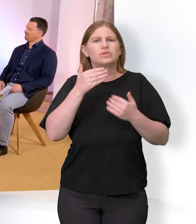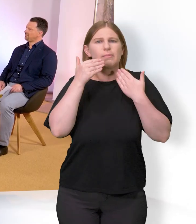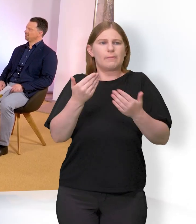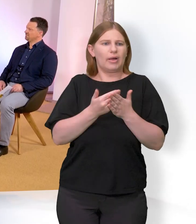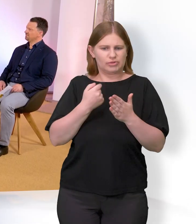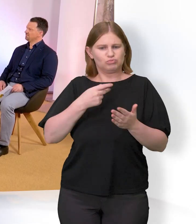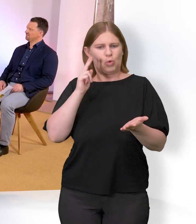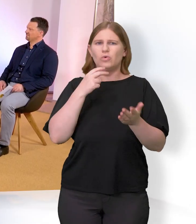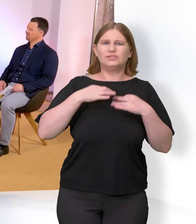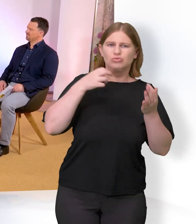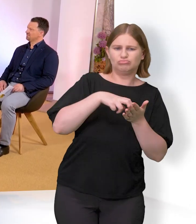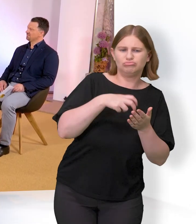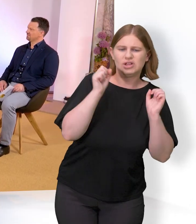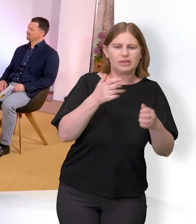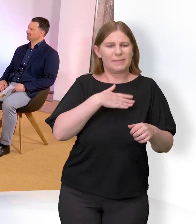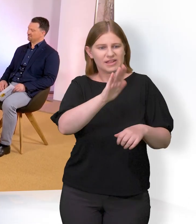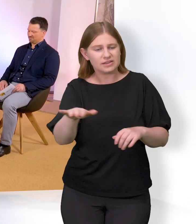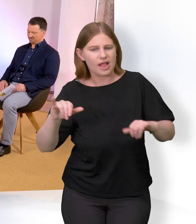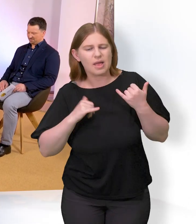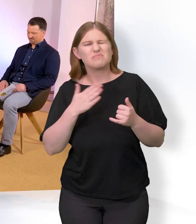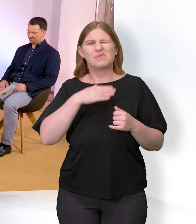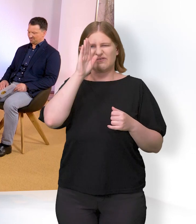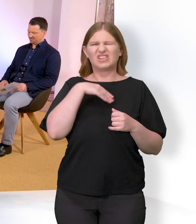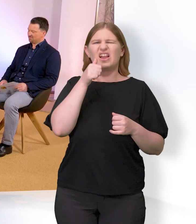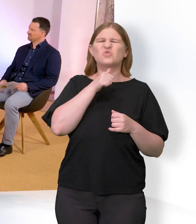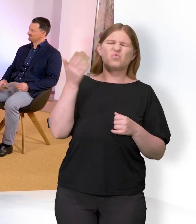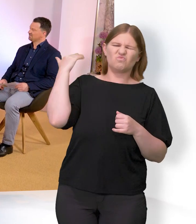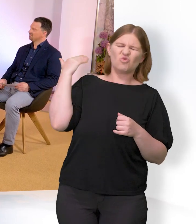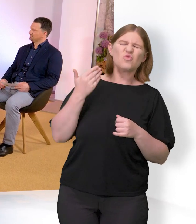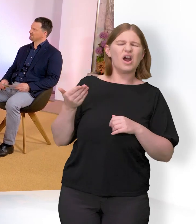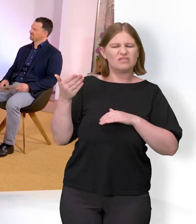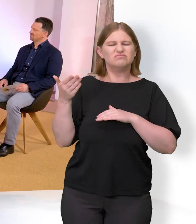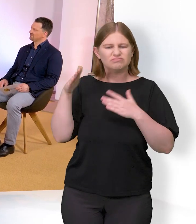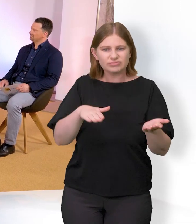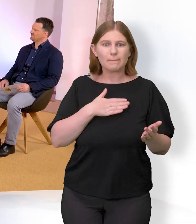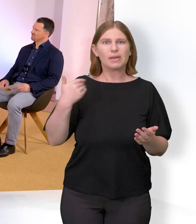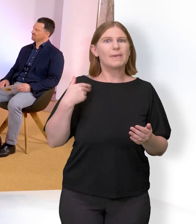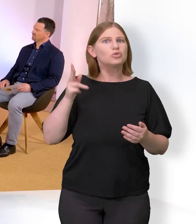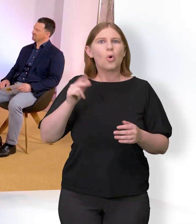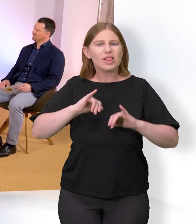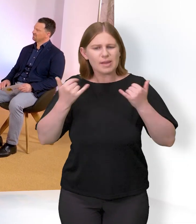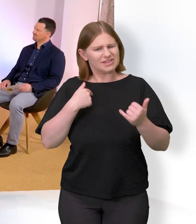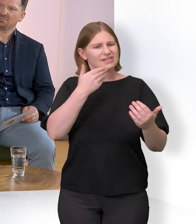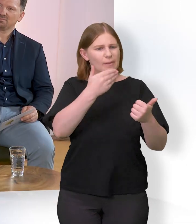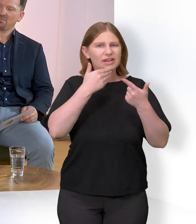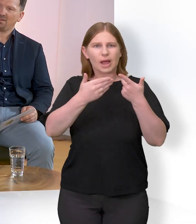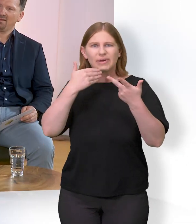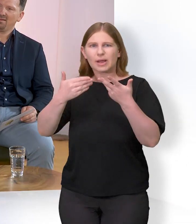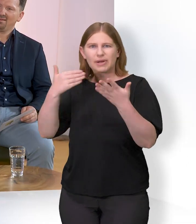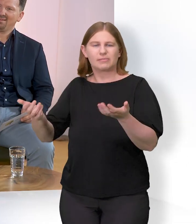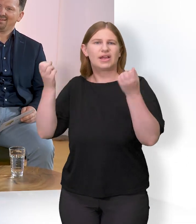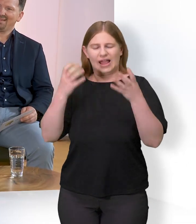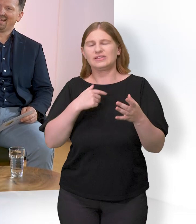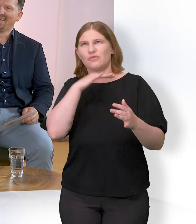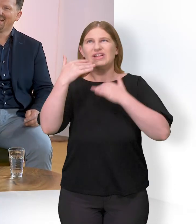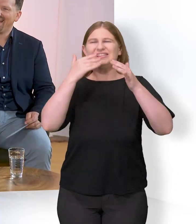dass meine Kinder am Leben sind. Mein Vater ist sehr jung gestorben, dass mein Mann noch lebt oder ja, also ich könnte natürlich, ich